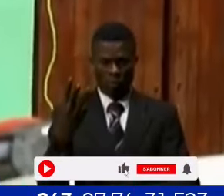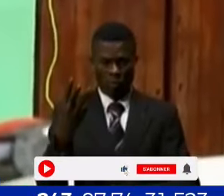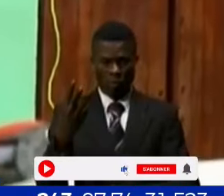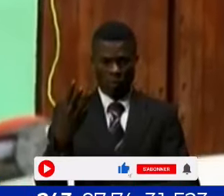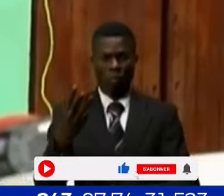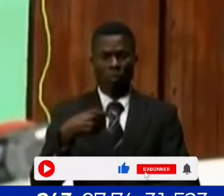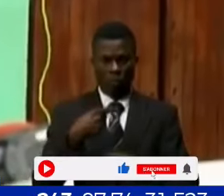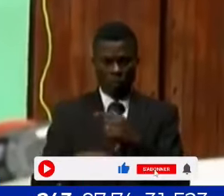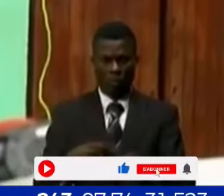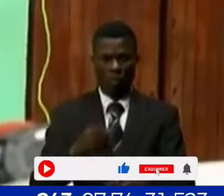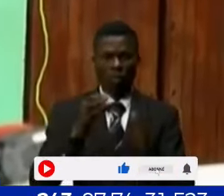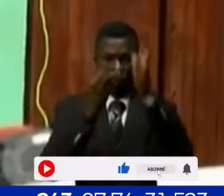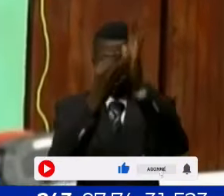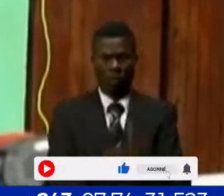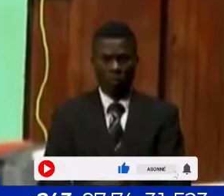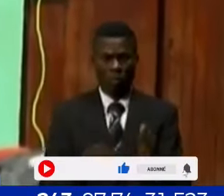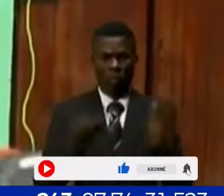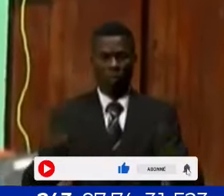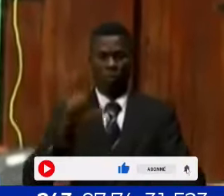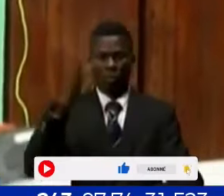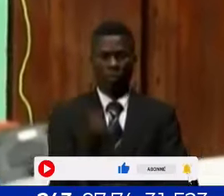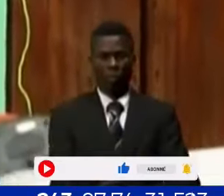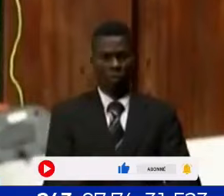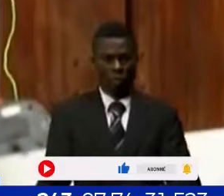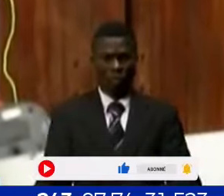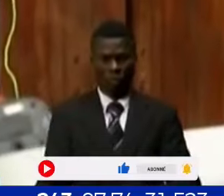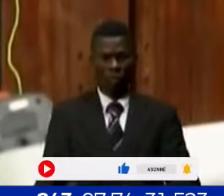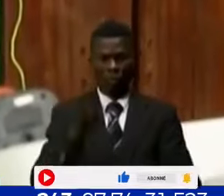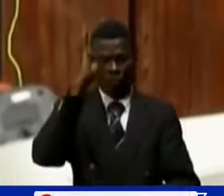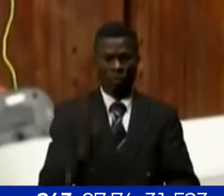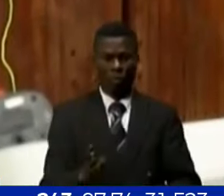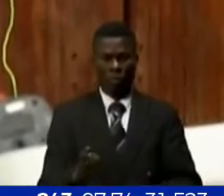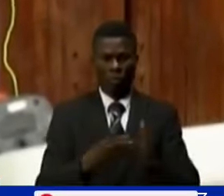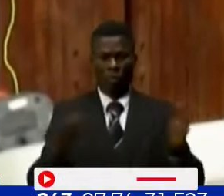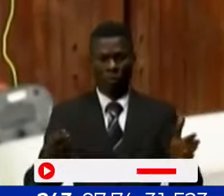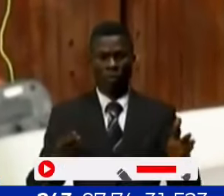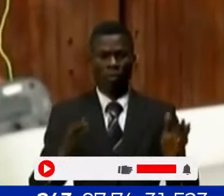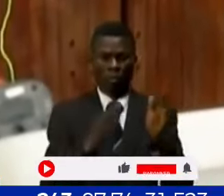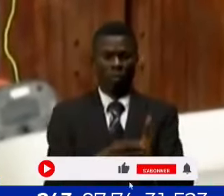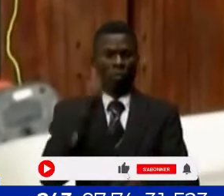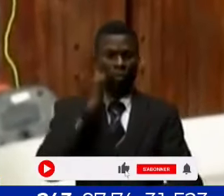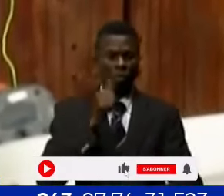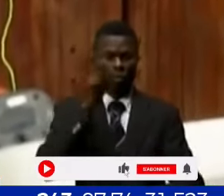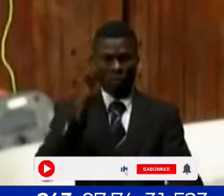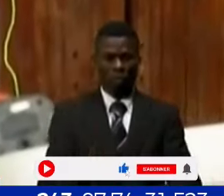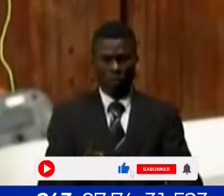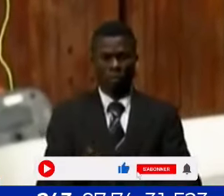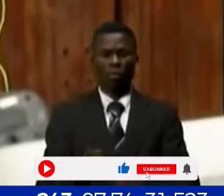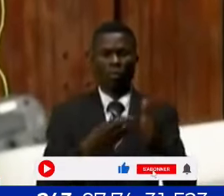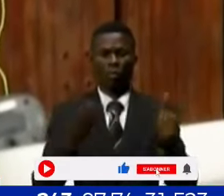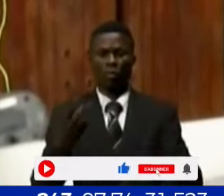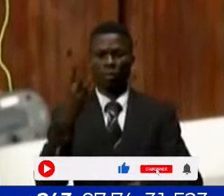dénombré 769 enfants, dont 479 filles et 293